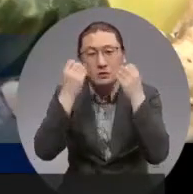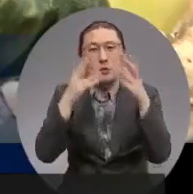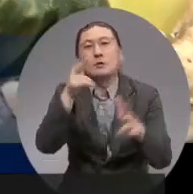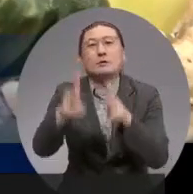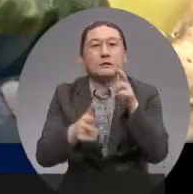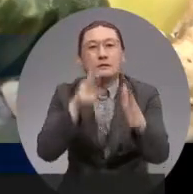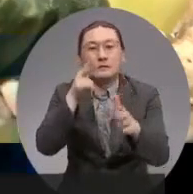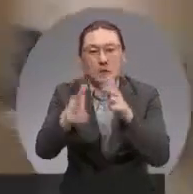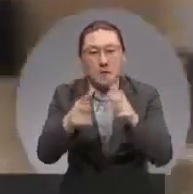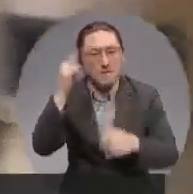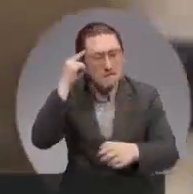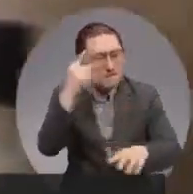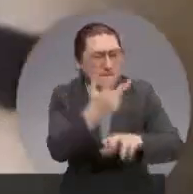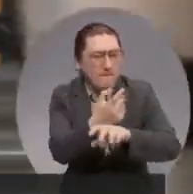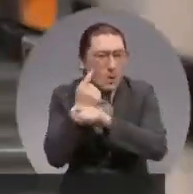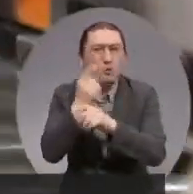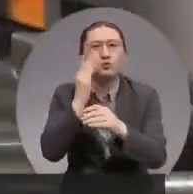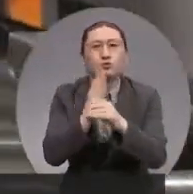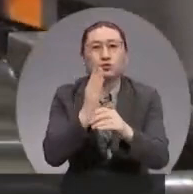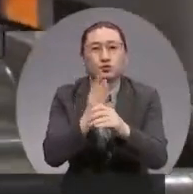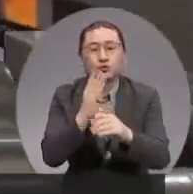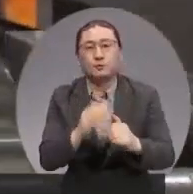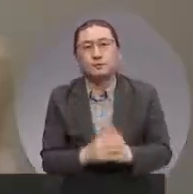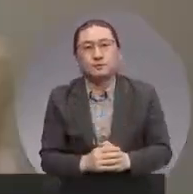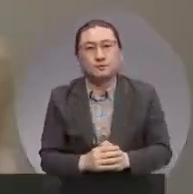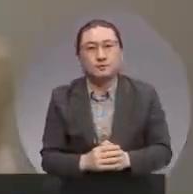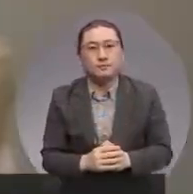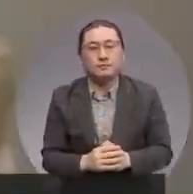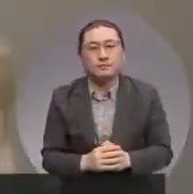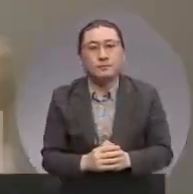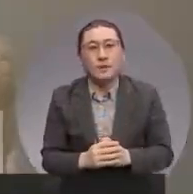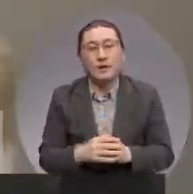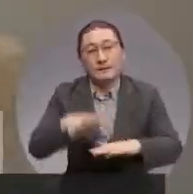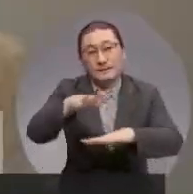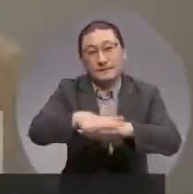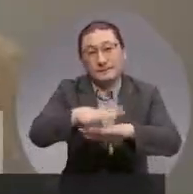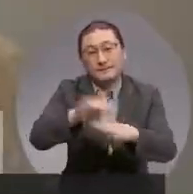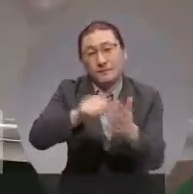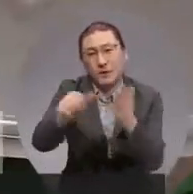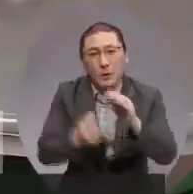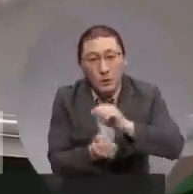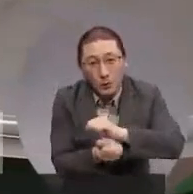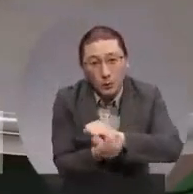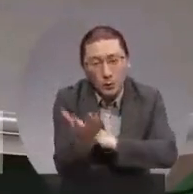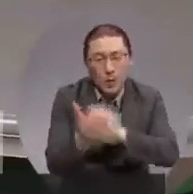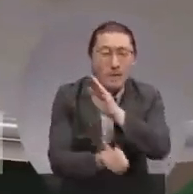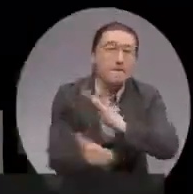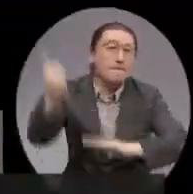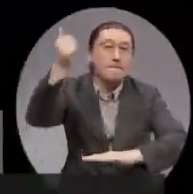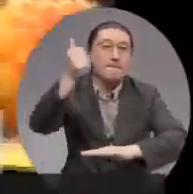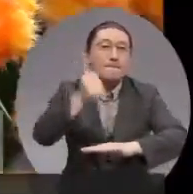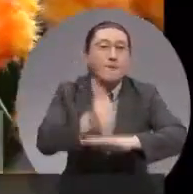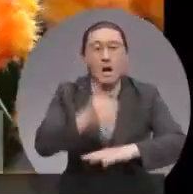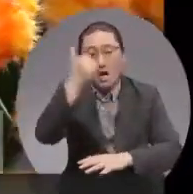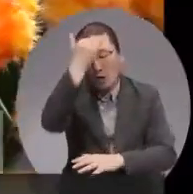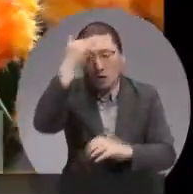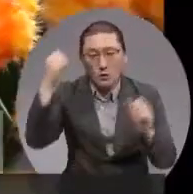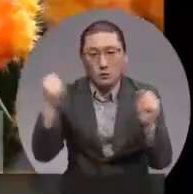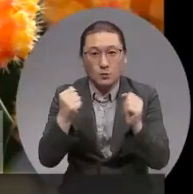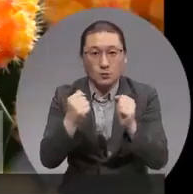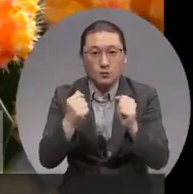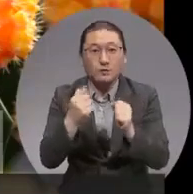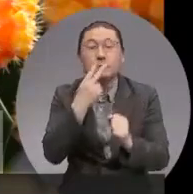강구하고 있으며 안정성과 고급화로 농특산품 수출에 성공한 음성군 충북의 대표적